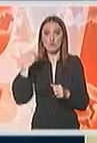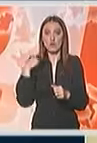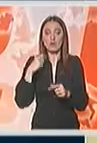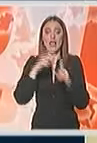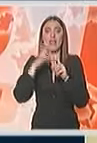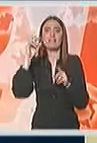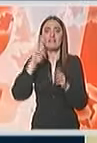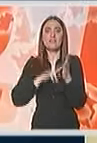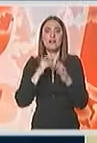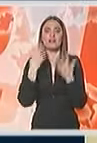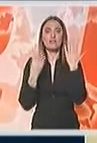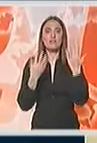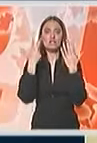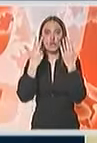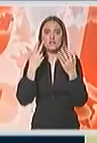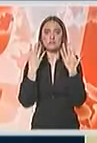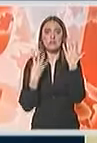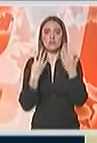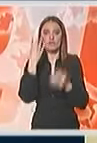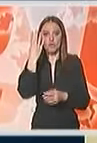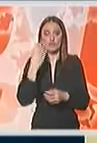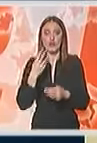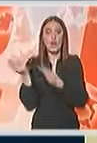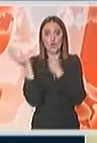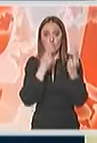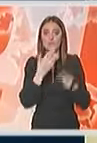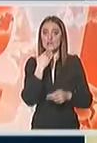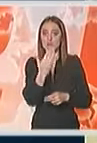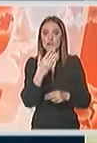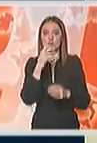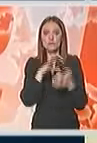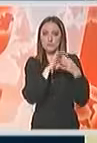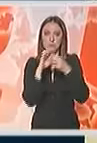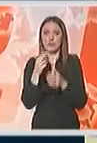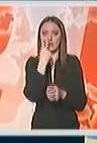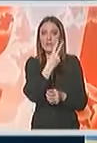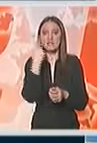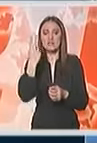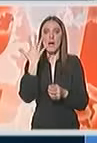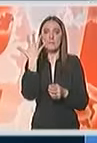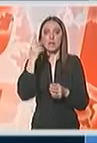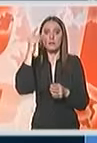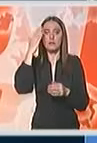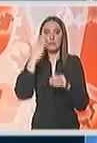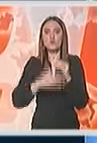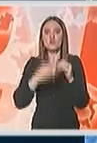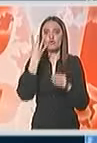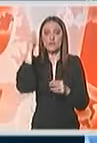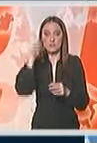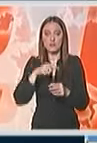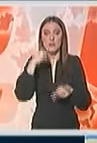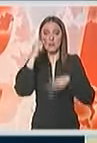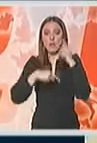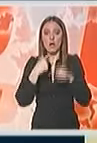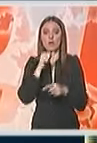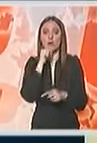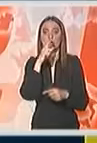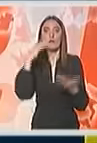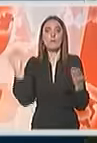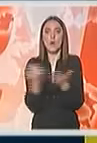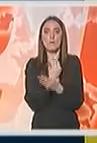Denver Nuggetsa sa 98-94. Gosti su zahvaljujući seriji 22-5 u posljednjoj četvrtini napravili preokret i